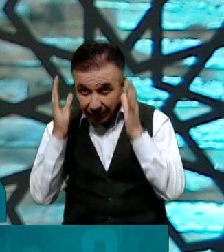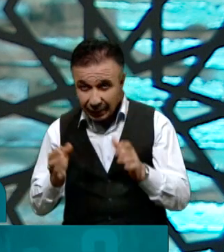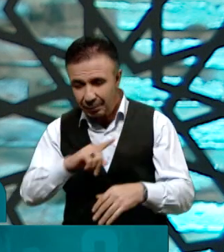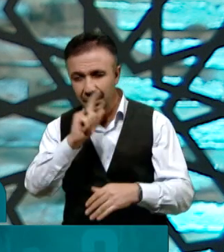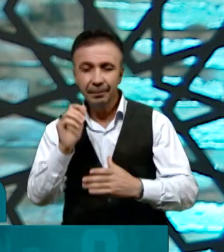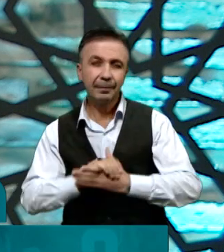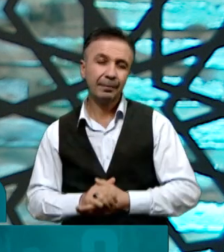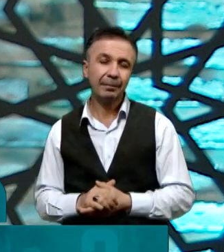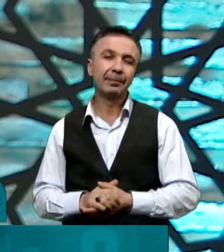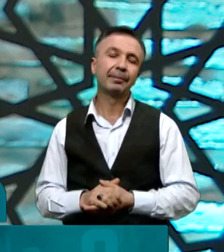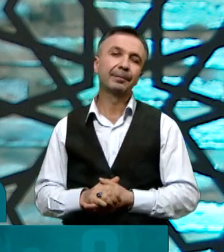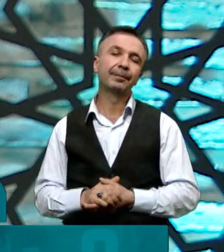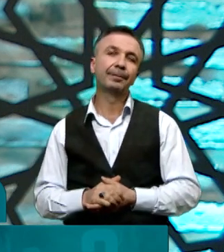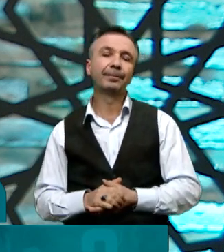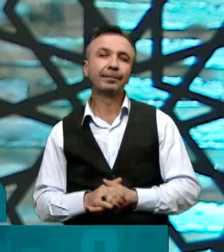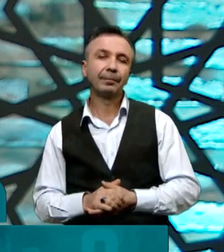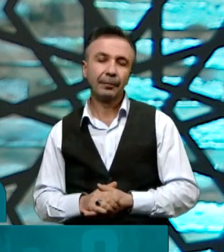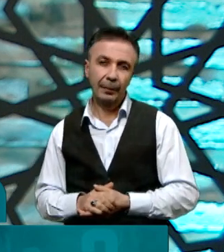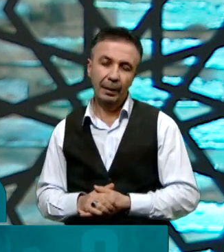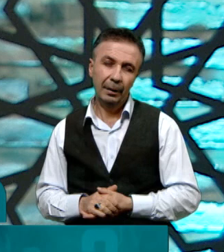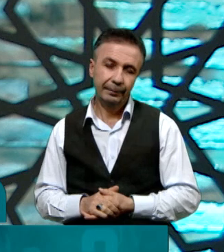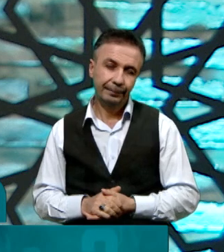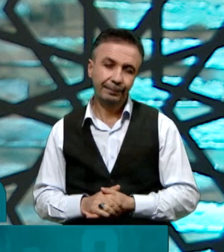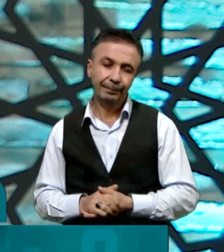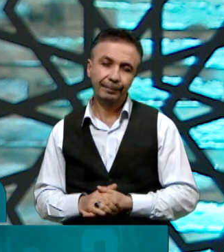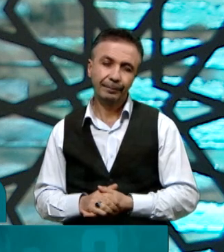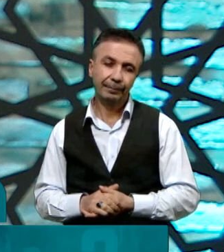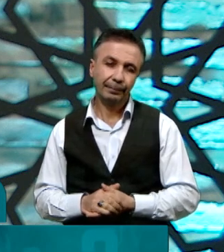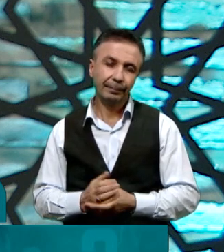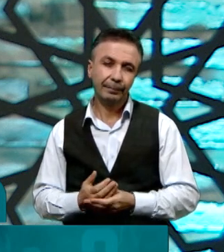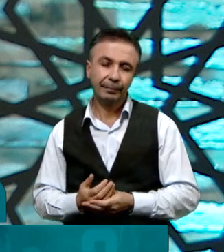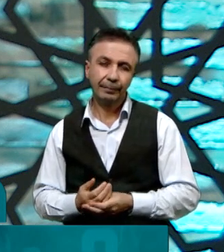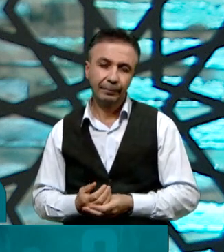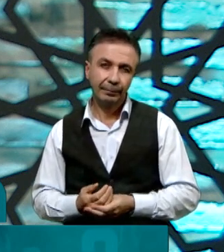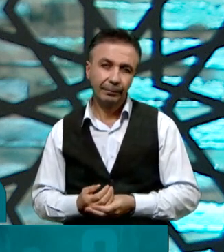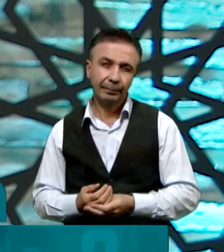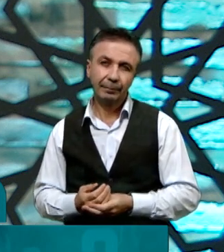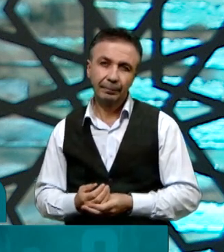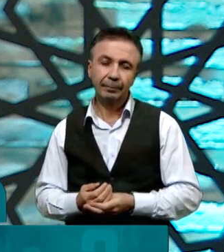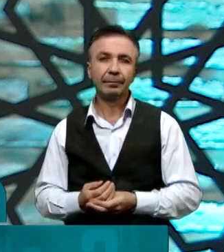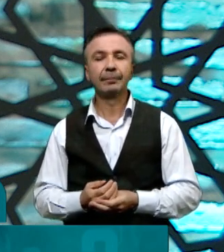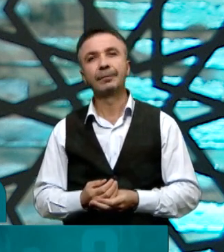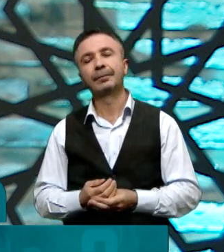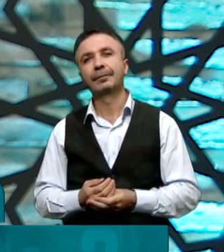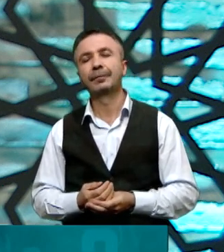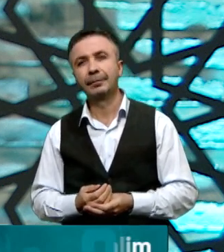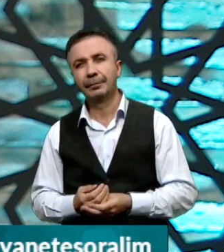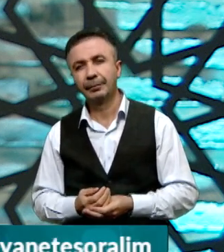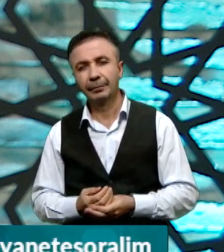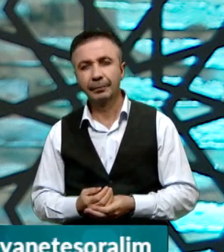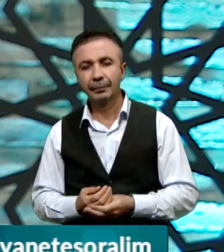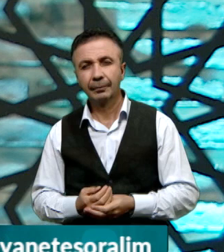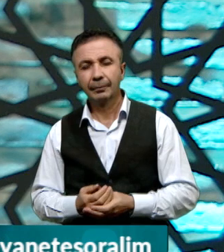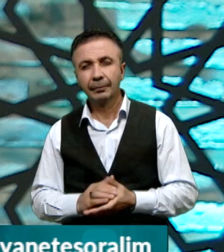Onu öğrenmek istedim hocam. Açıklayalım inşallah. Dua bekleriz Enver Bey sizden. Afyon Karahisarlı kardeşlerimize, hemşehrilerimize